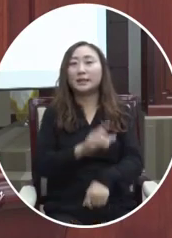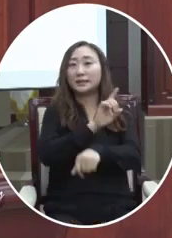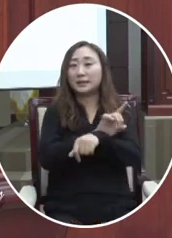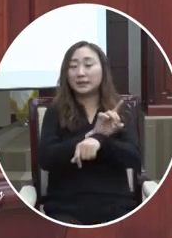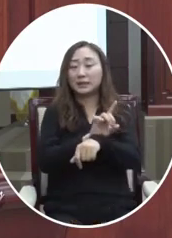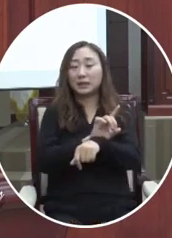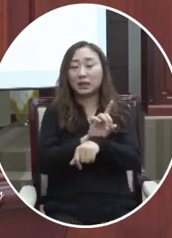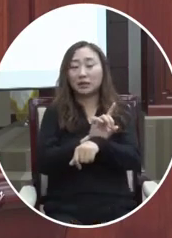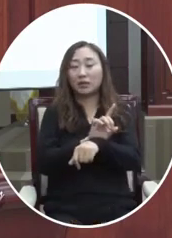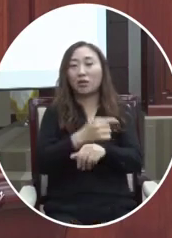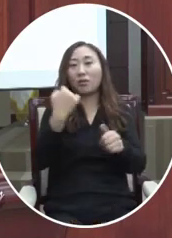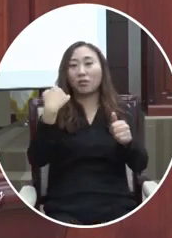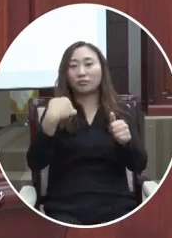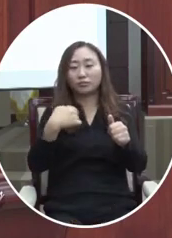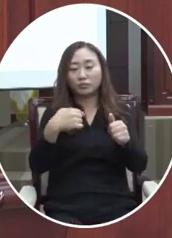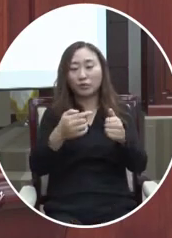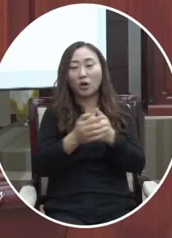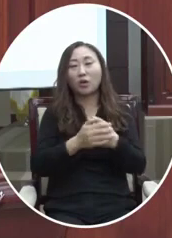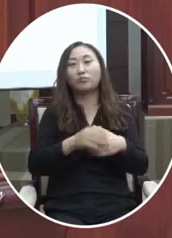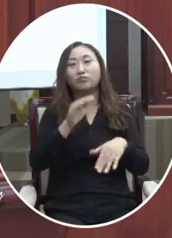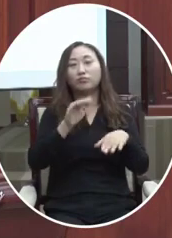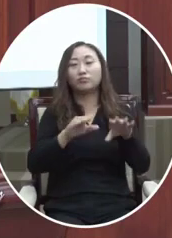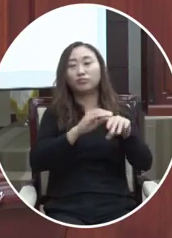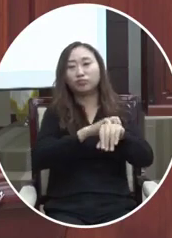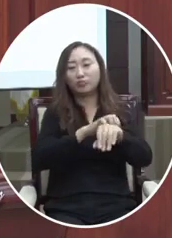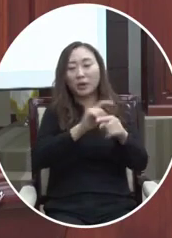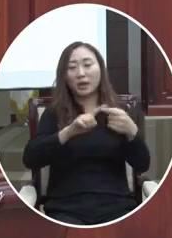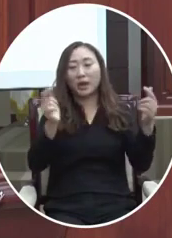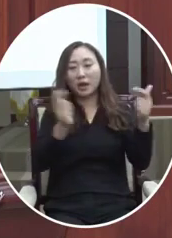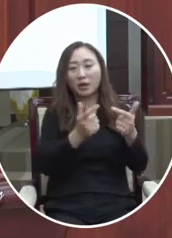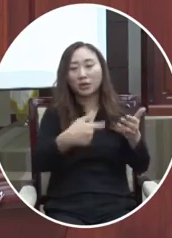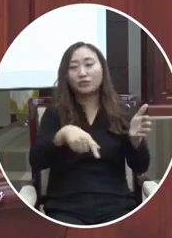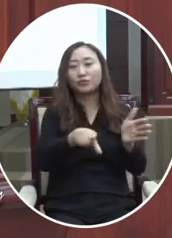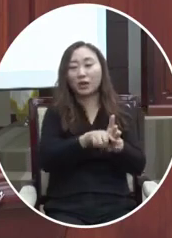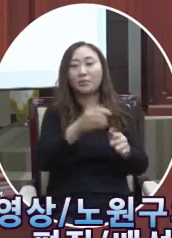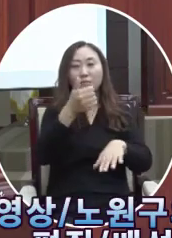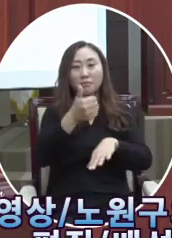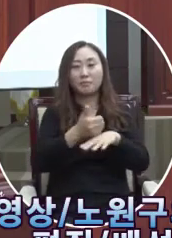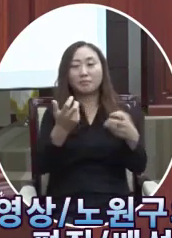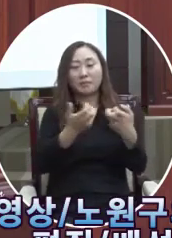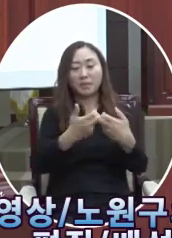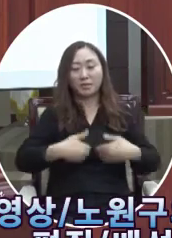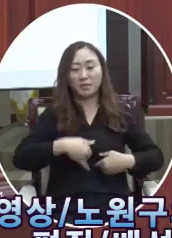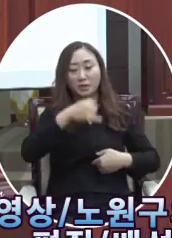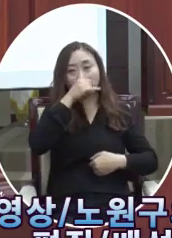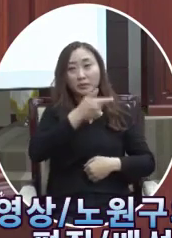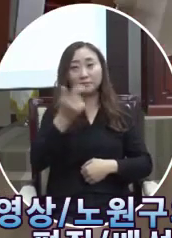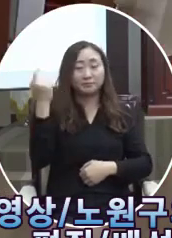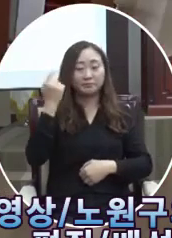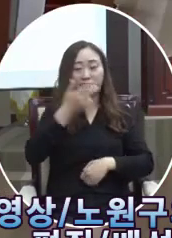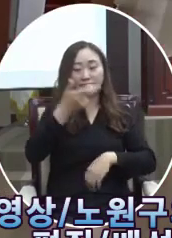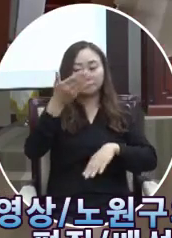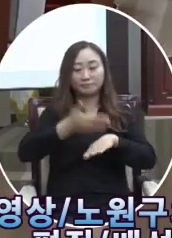디지털 불평등 해소를 위한 확실한 정책은 선택이 아닌 필수입니다. 끝까지 경청해 주셔서 감사합니다.